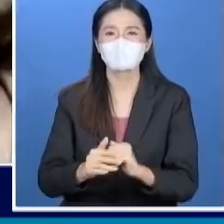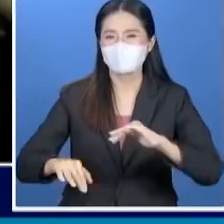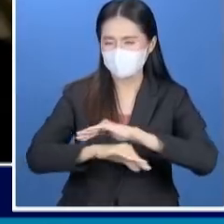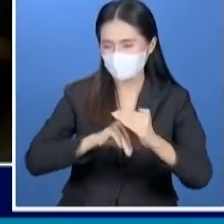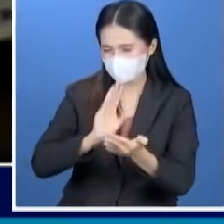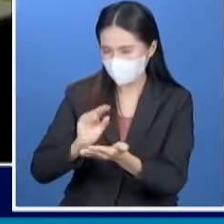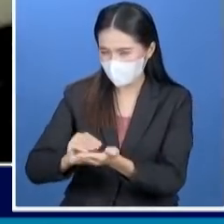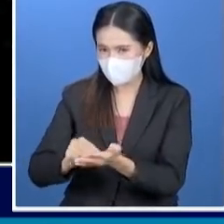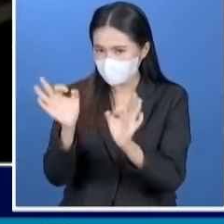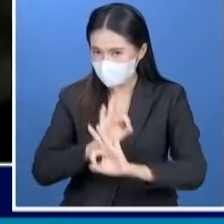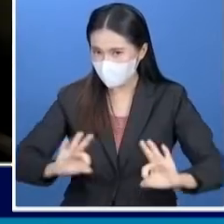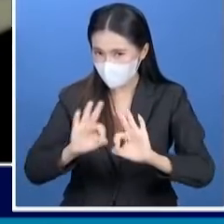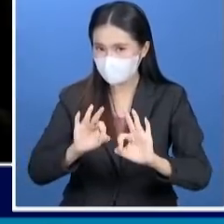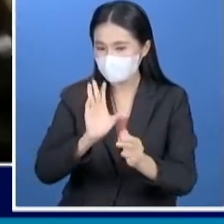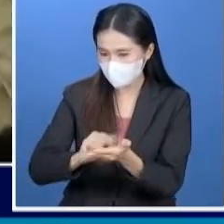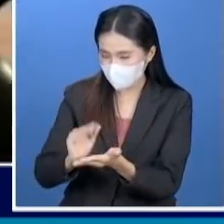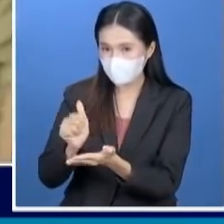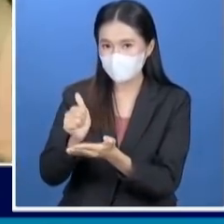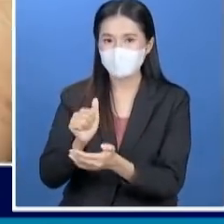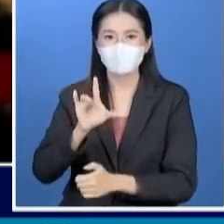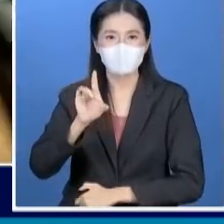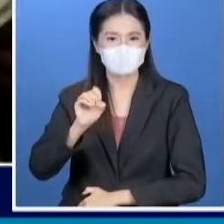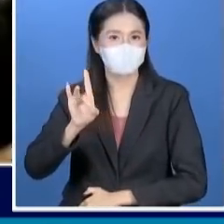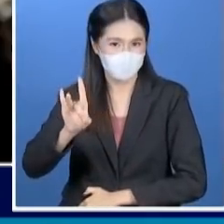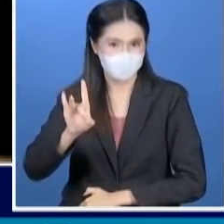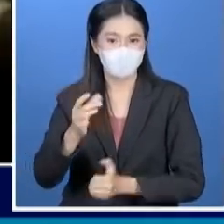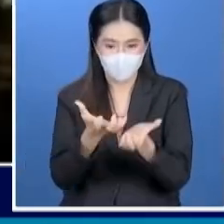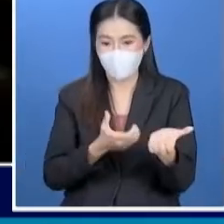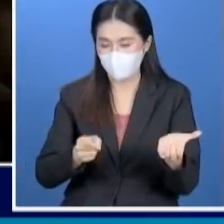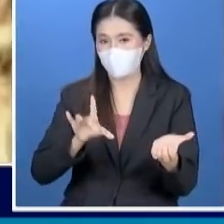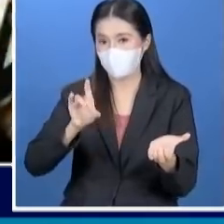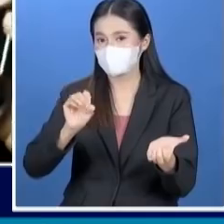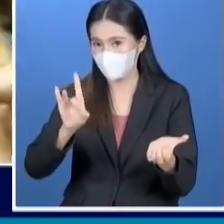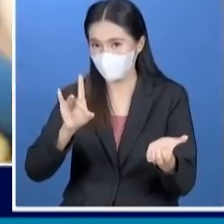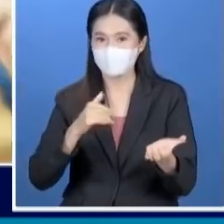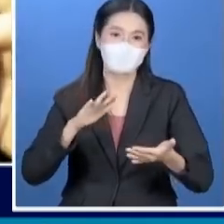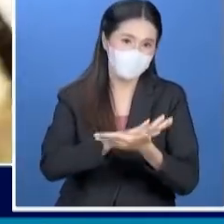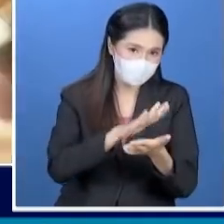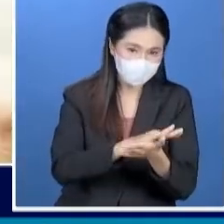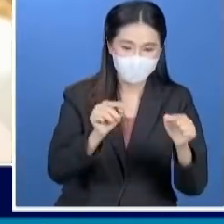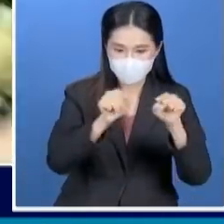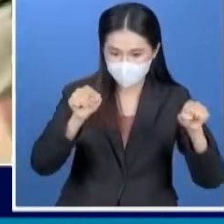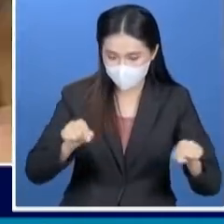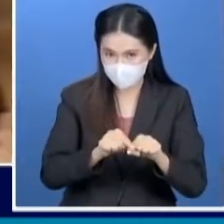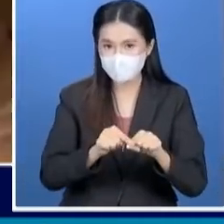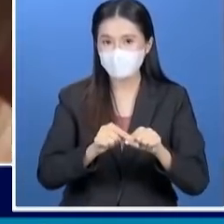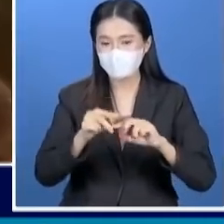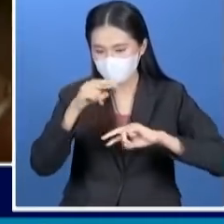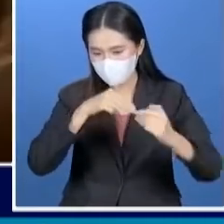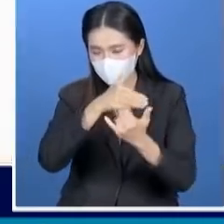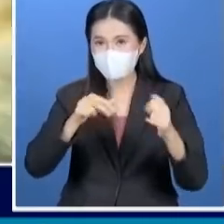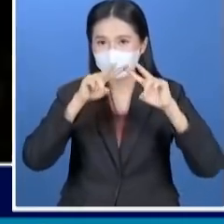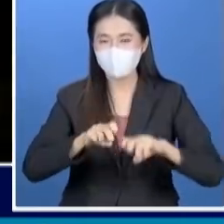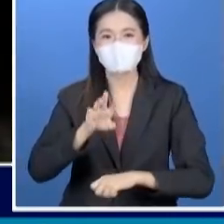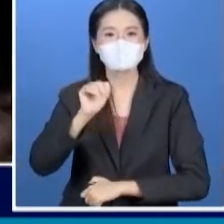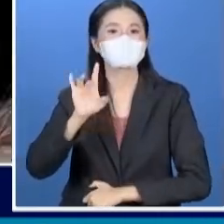านที่เป็นพยานสำคัญทางคดีจำนวน88ชิ้นพยานเอกสารที่เป็นผลการตรวจต่าง